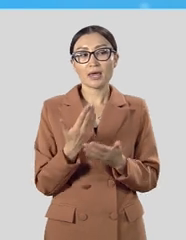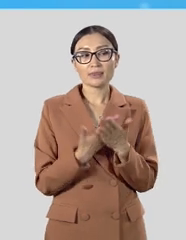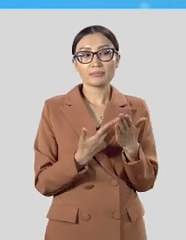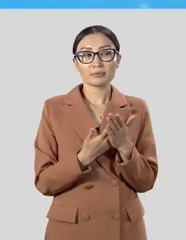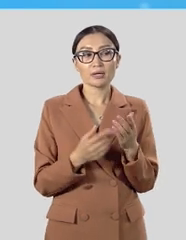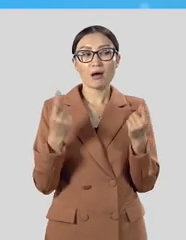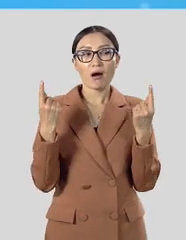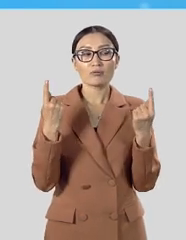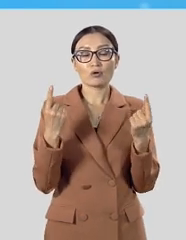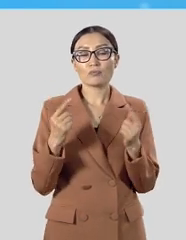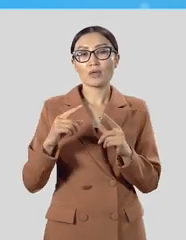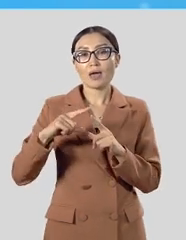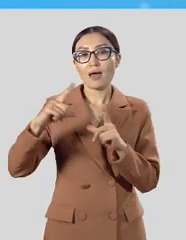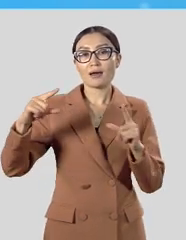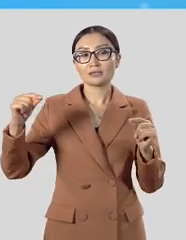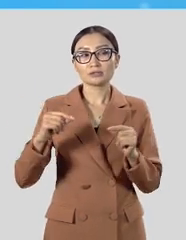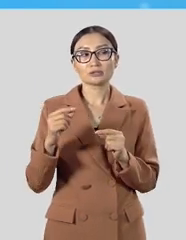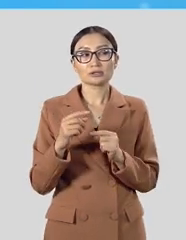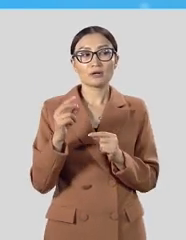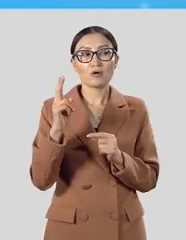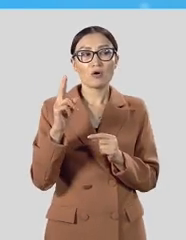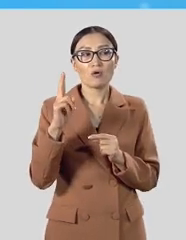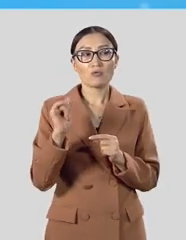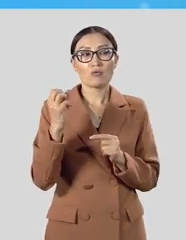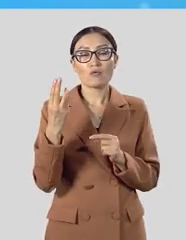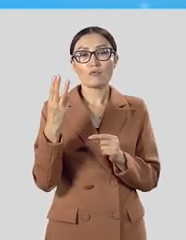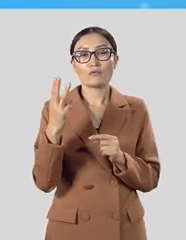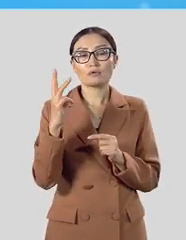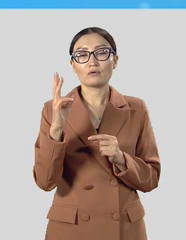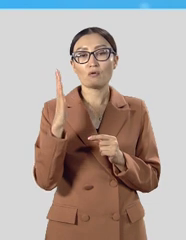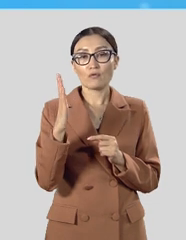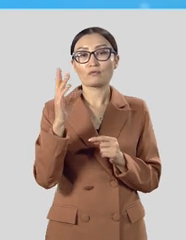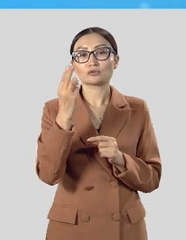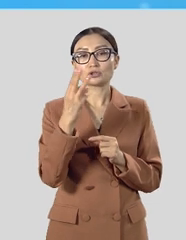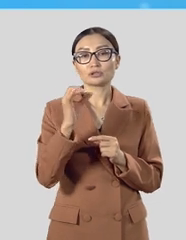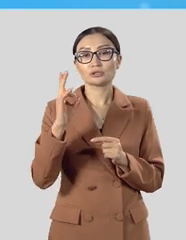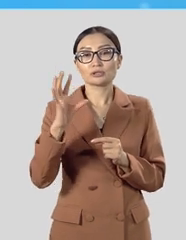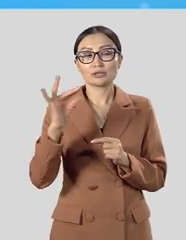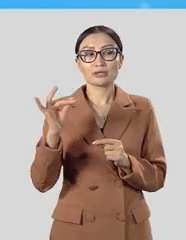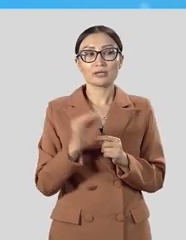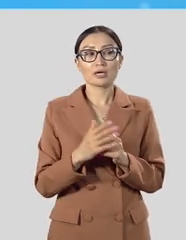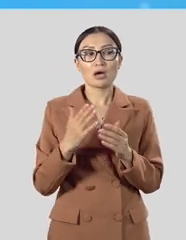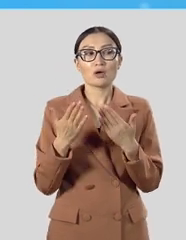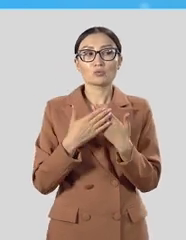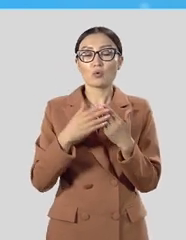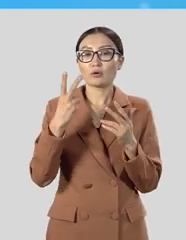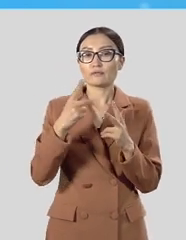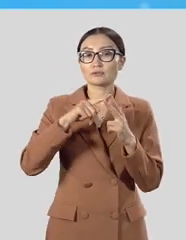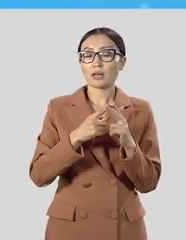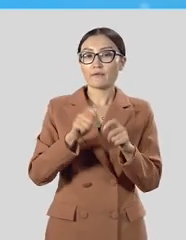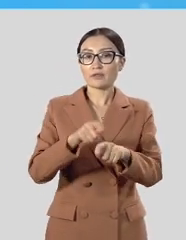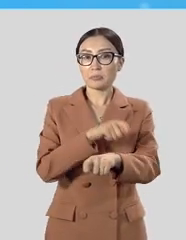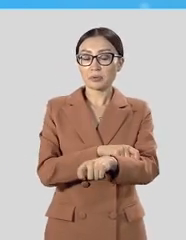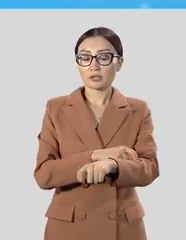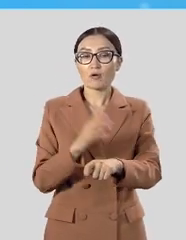Например, огромные листья кувшинки достигают размером 2,5 метров и при равномерно распределенной нагрузке могут выдержать